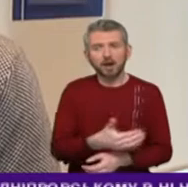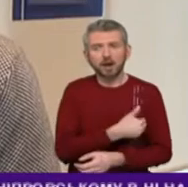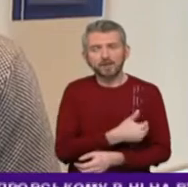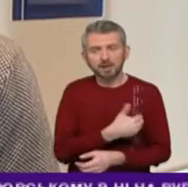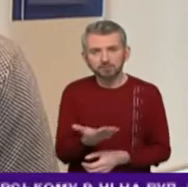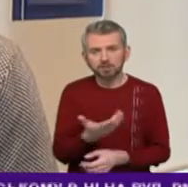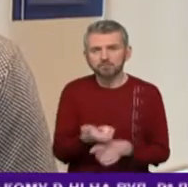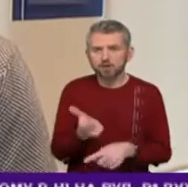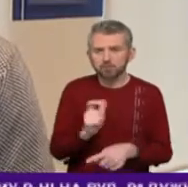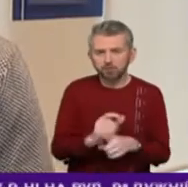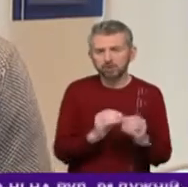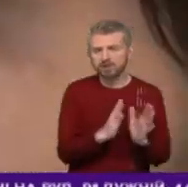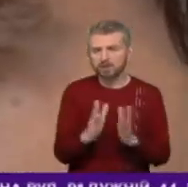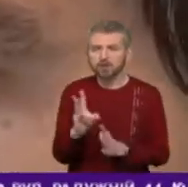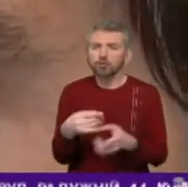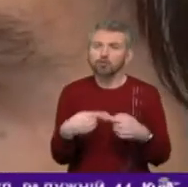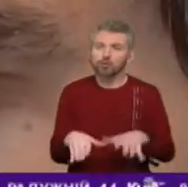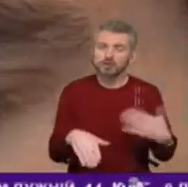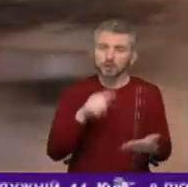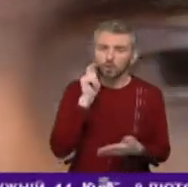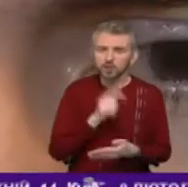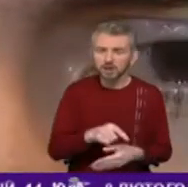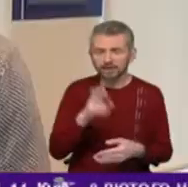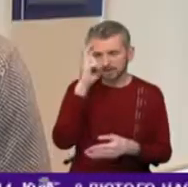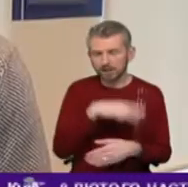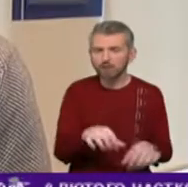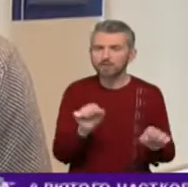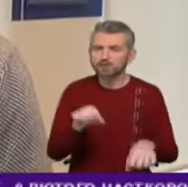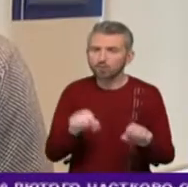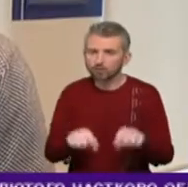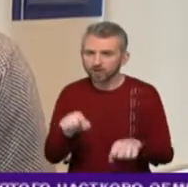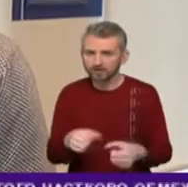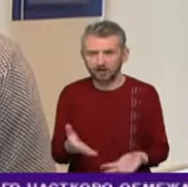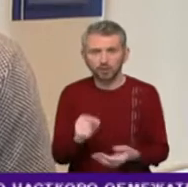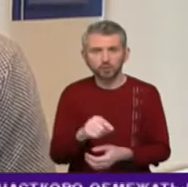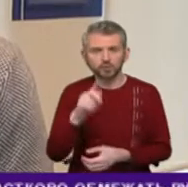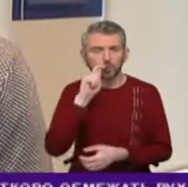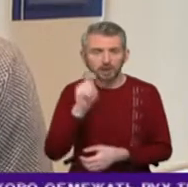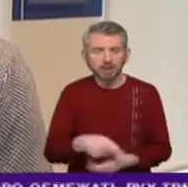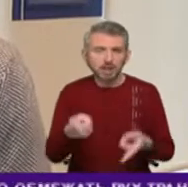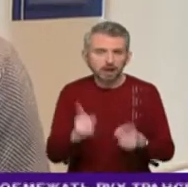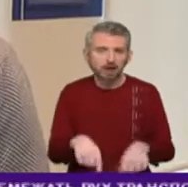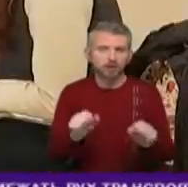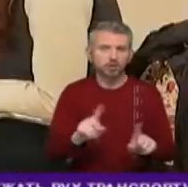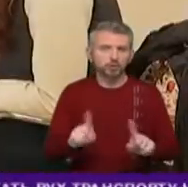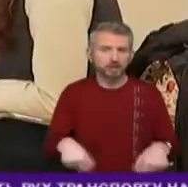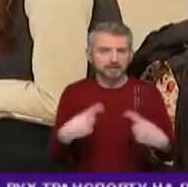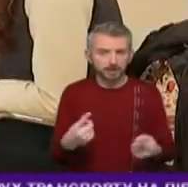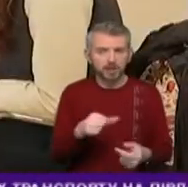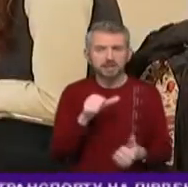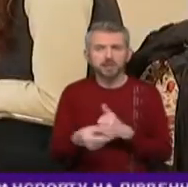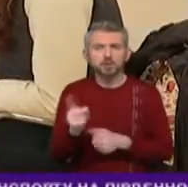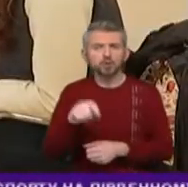побольше стабильности. Но, с другой стороны, Украина – страна возможностей. Здесь, в Украине, реально можна щось створювати. Саме